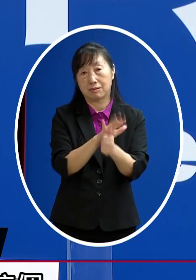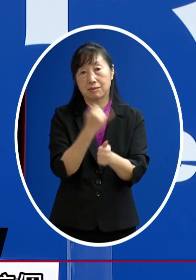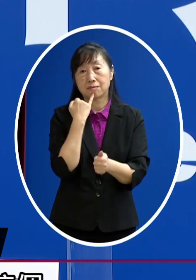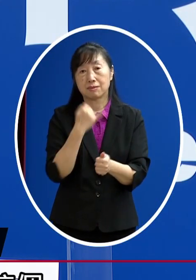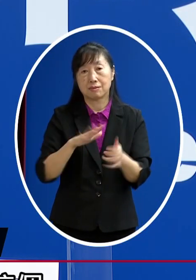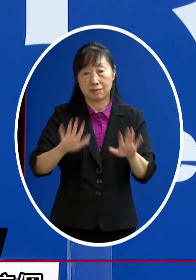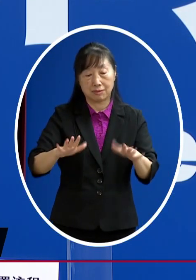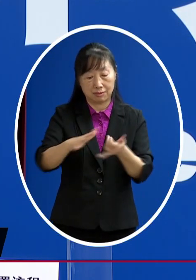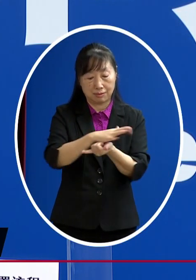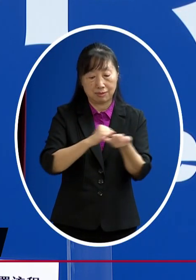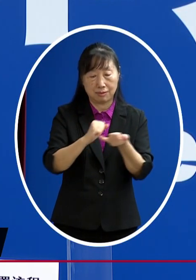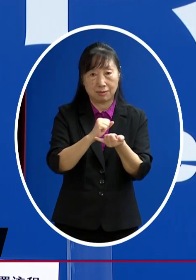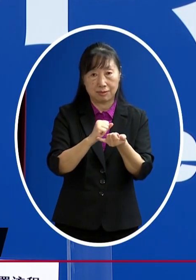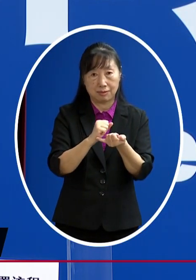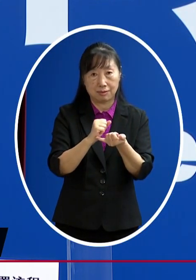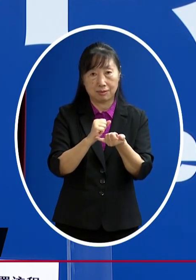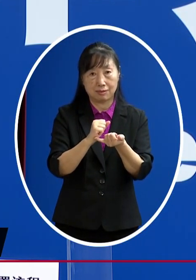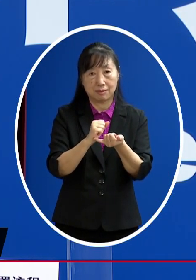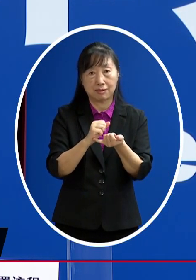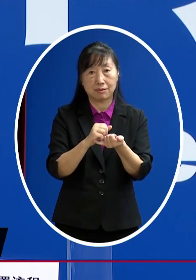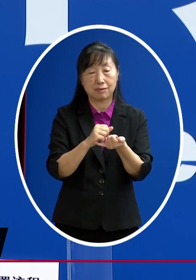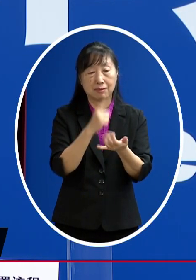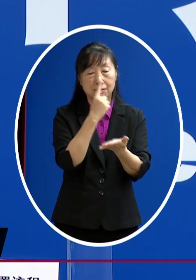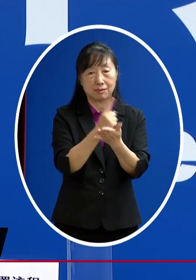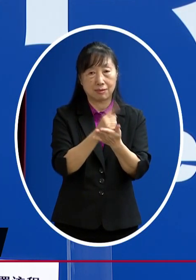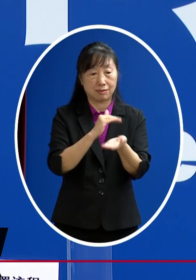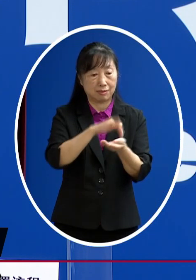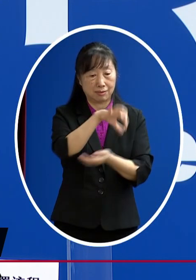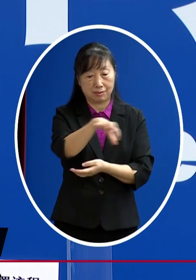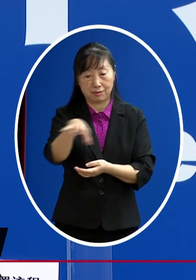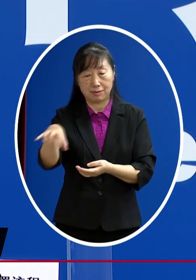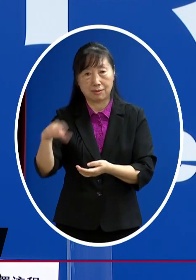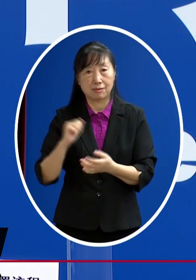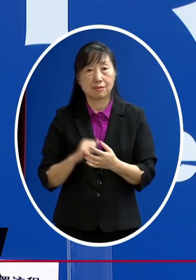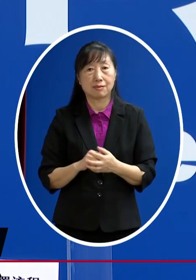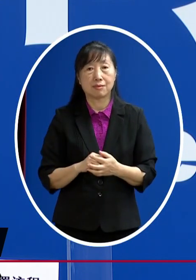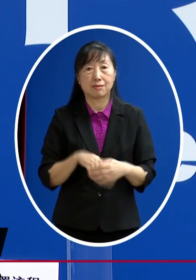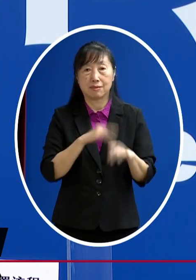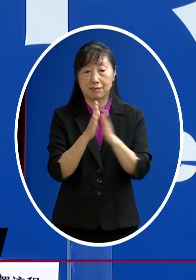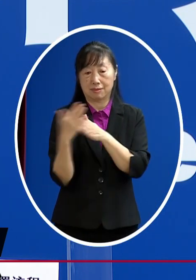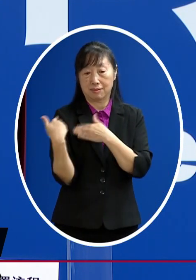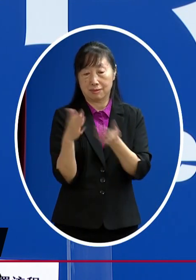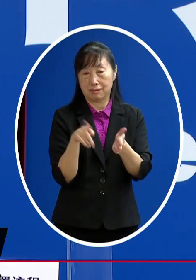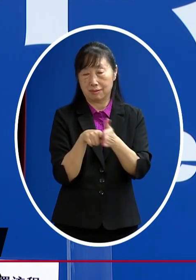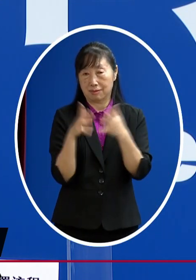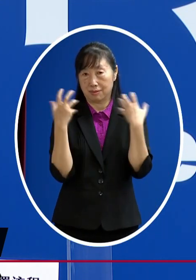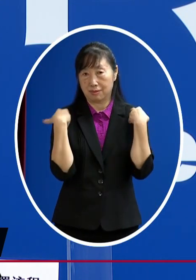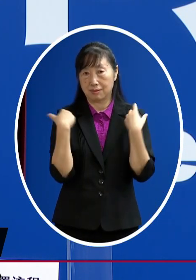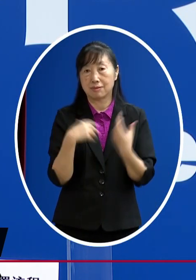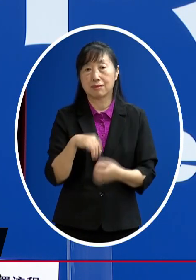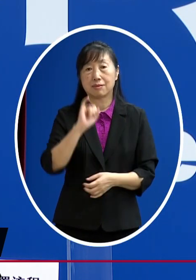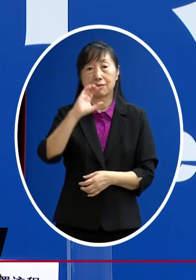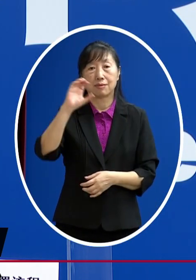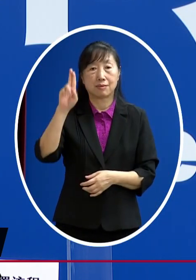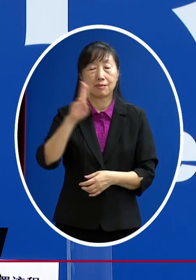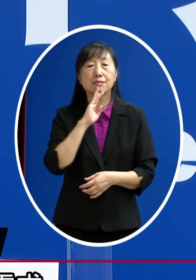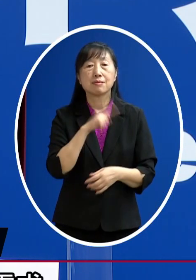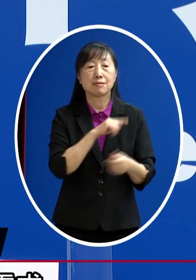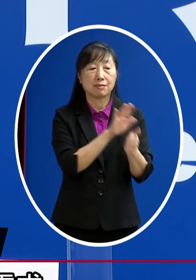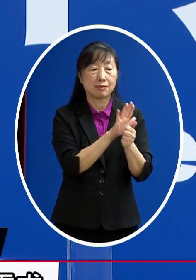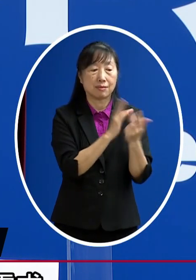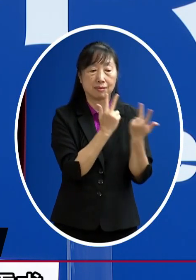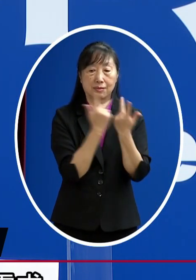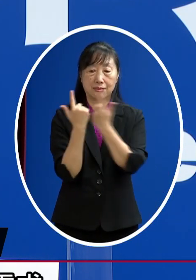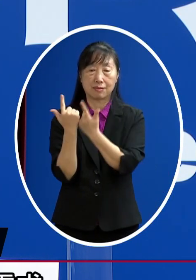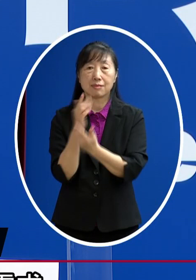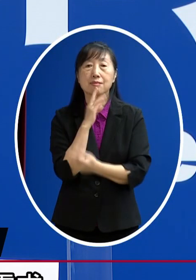个，主要是动员各医院哈来这个。提供这个专责 ICU 哈来支援双北这边